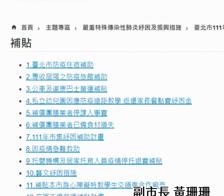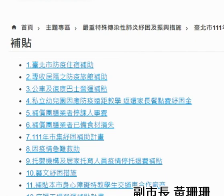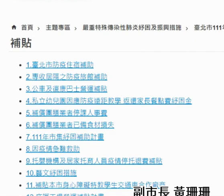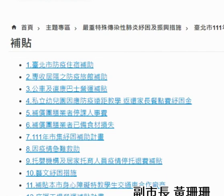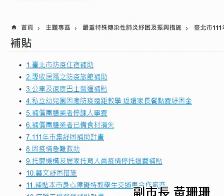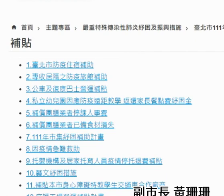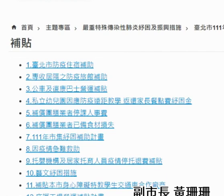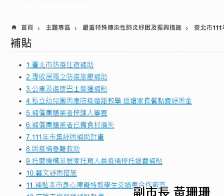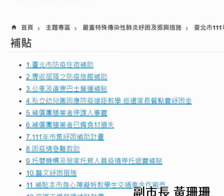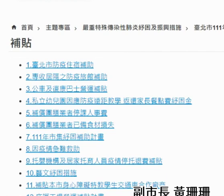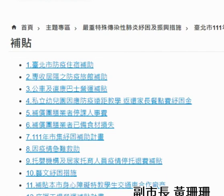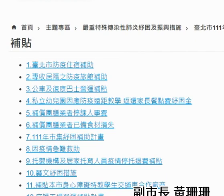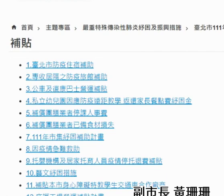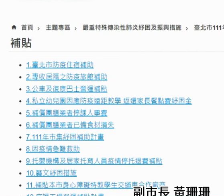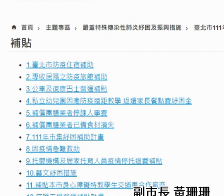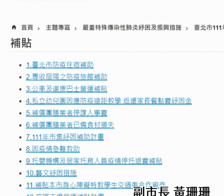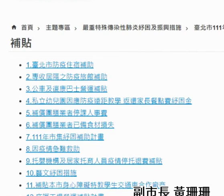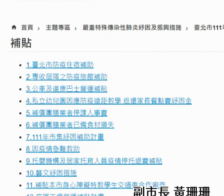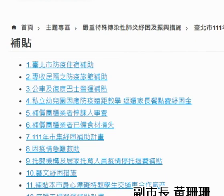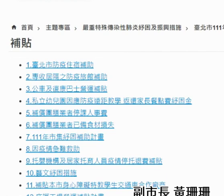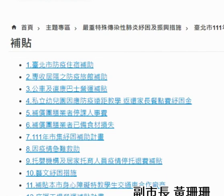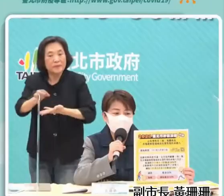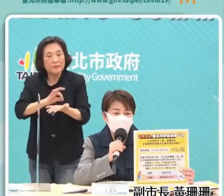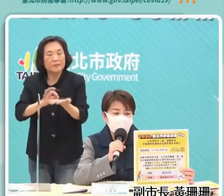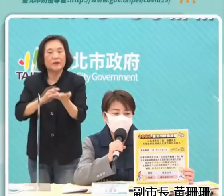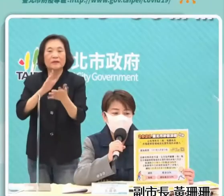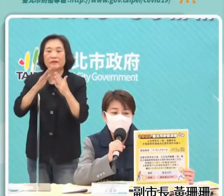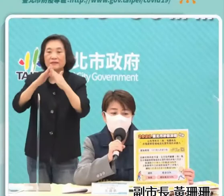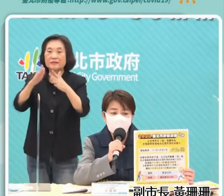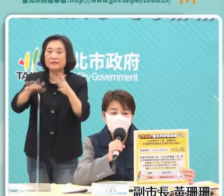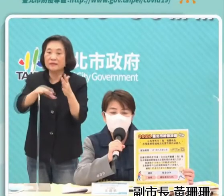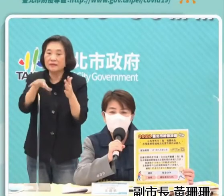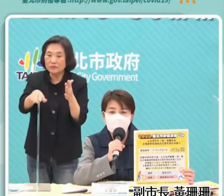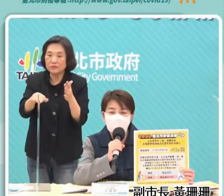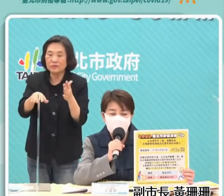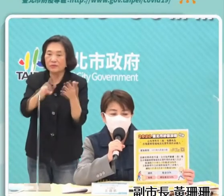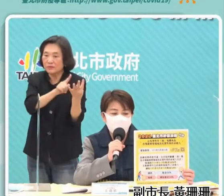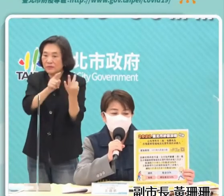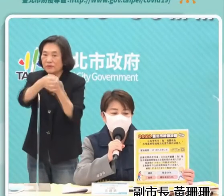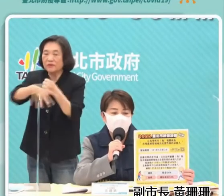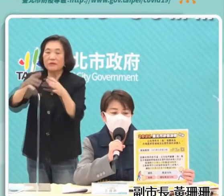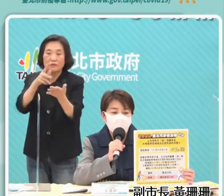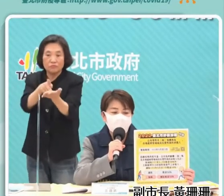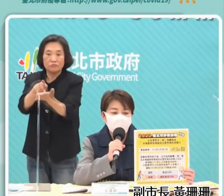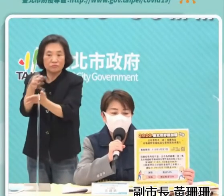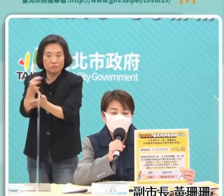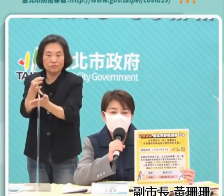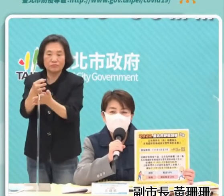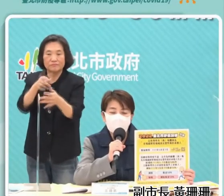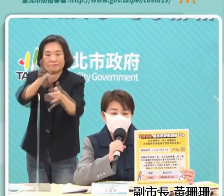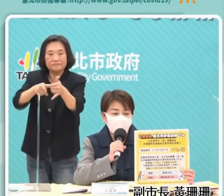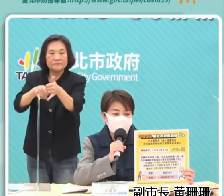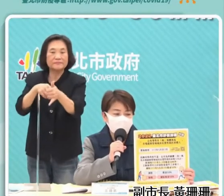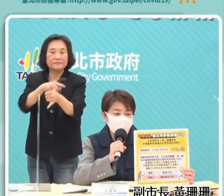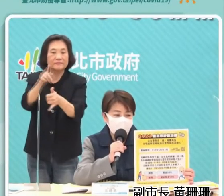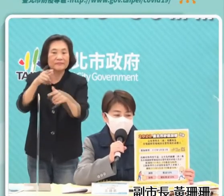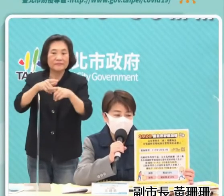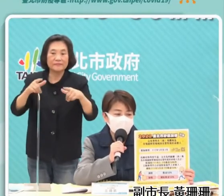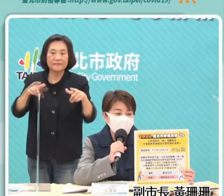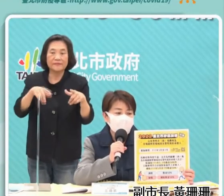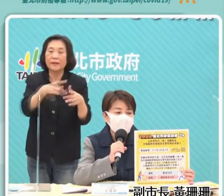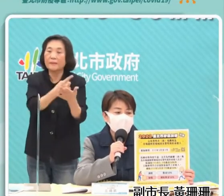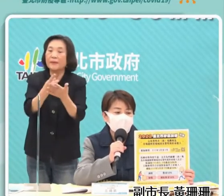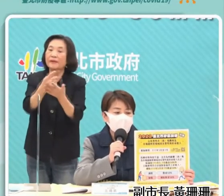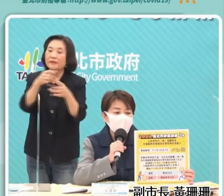分是公有市场摊商跟市场处辖管的具安置性质的承租人，也就是大部分公有市场里面的摊